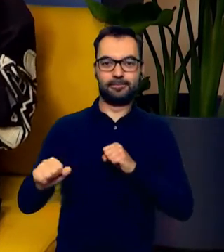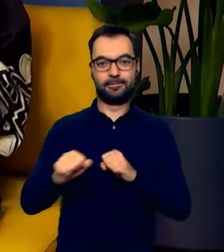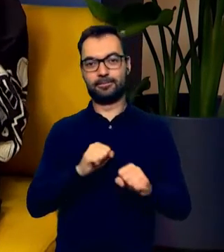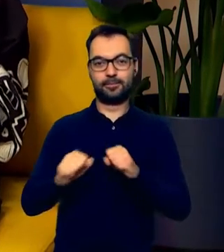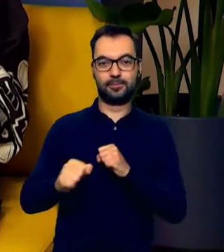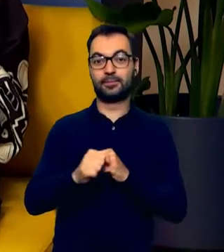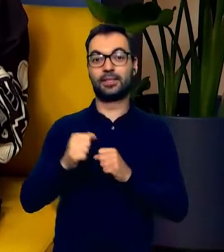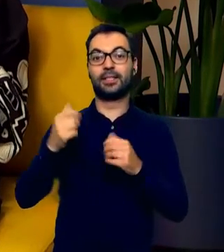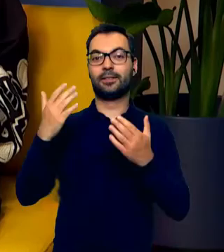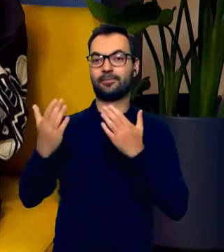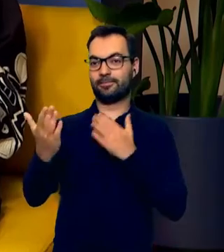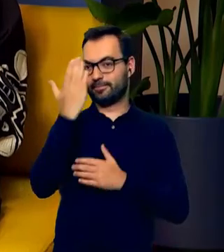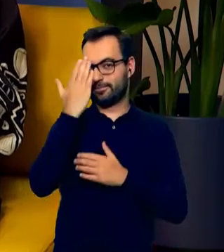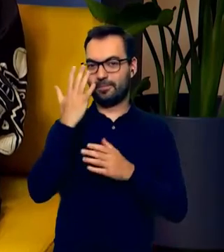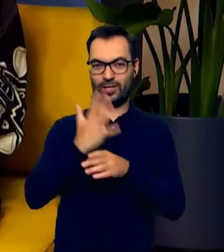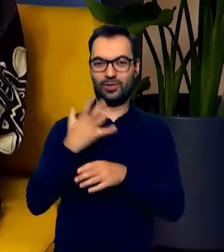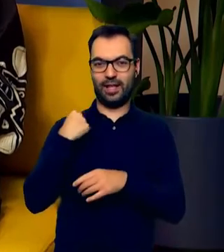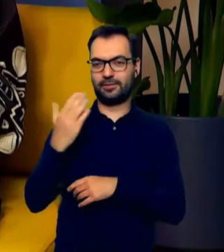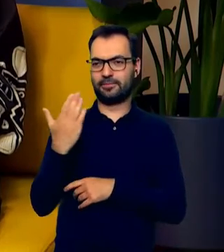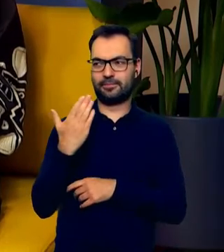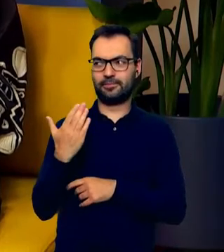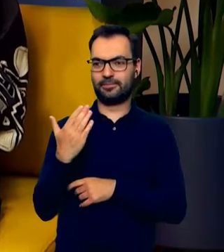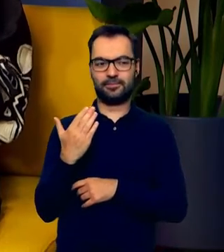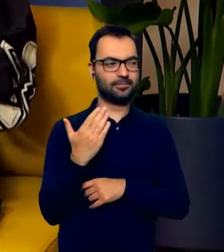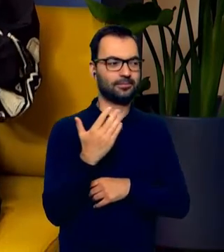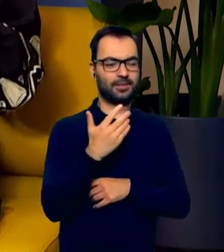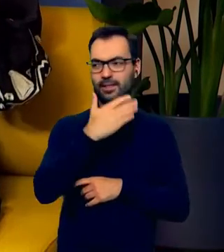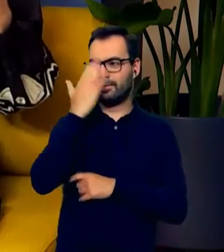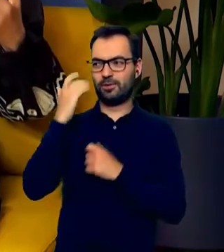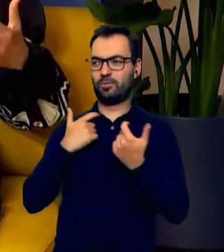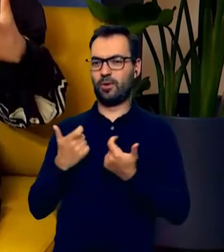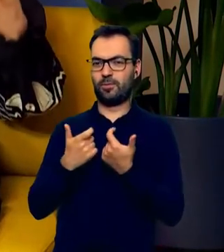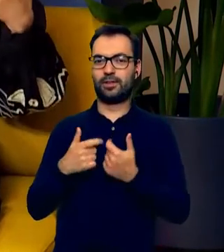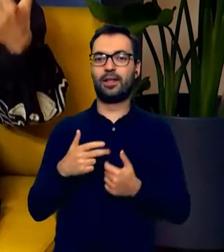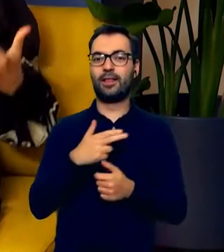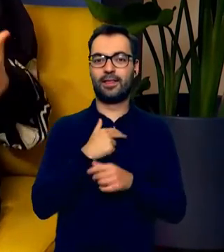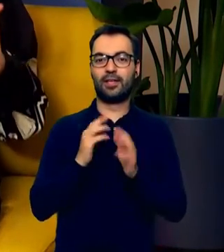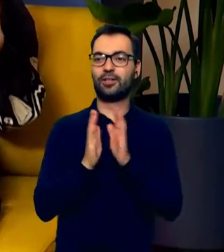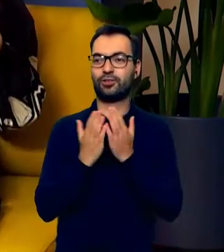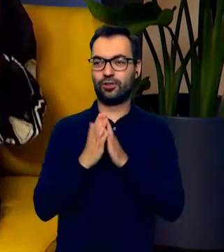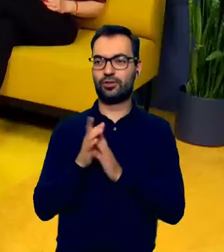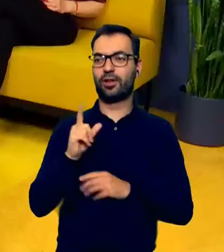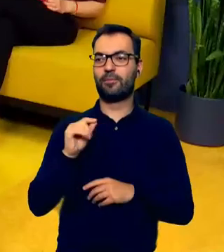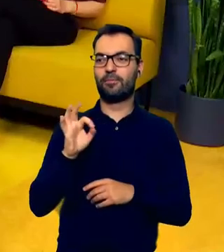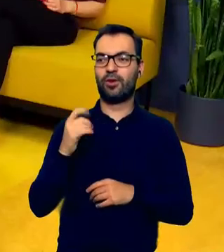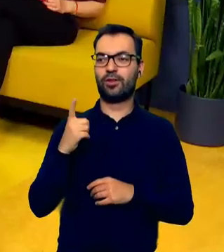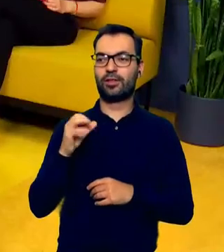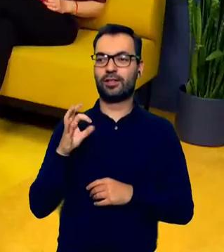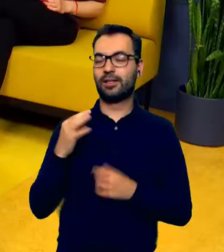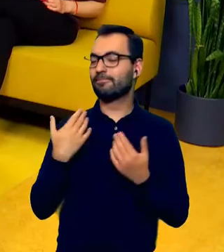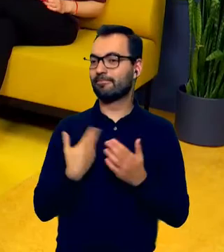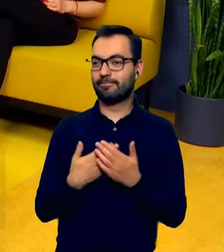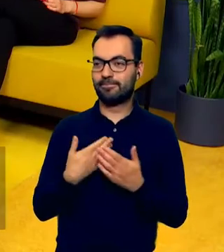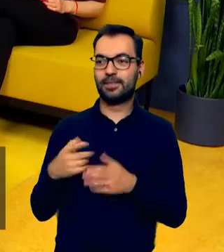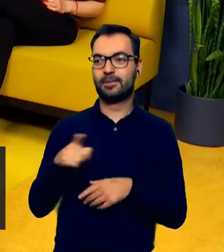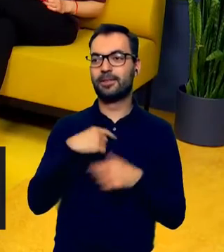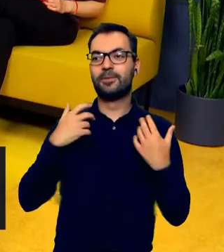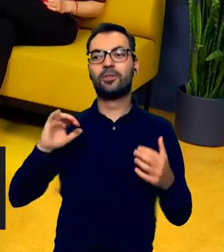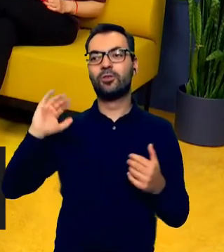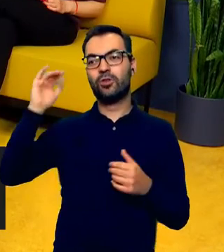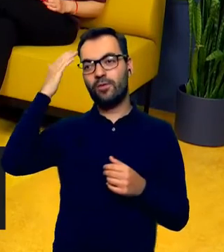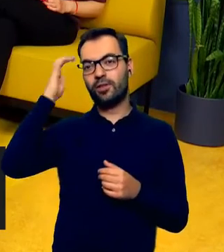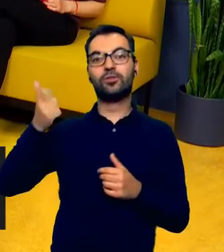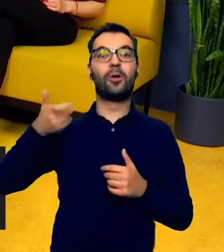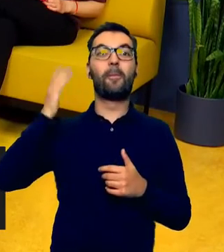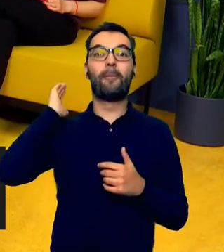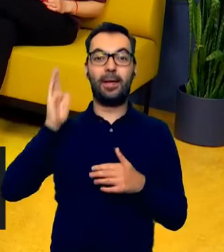idziesz, docierasz do tej zasłonki, nagle pozostajesz zupełnie sami, nie wiesz, co robić. I nasza książka i nasz podcast wynika z tego, że chciałybyśmy się dowiedzieć, co